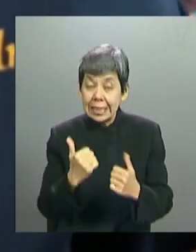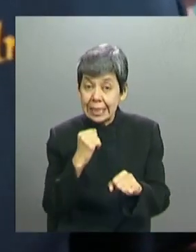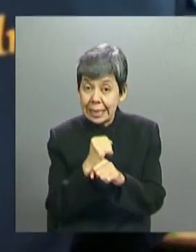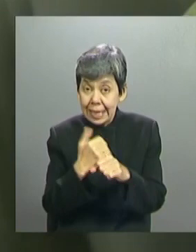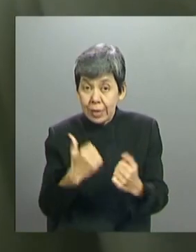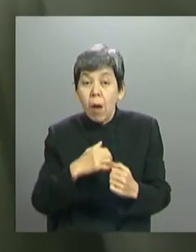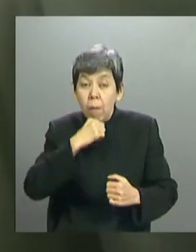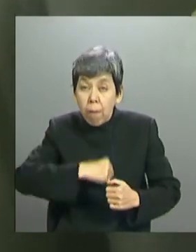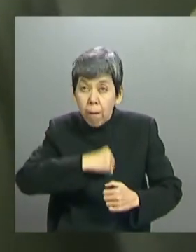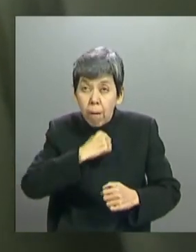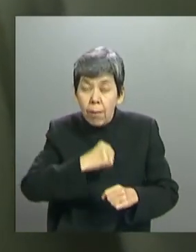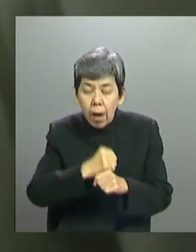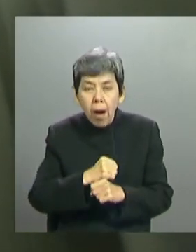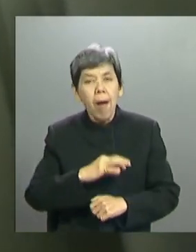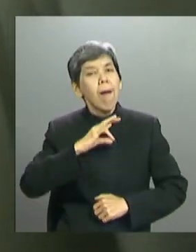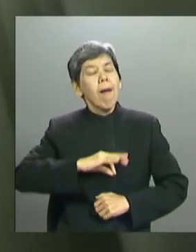ผู้สูงอายุ